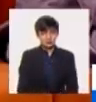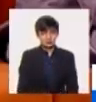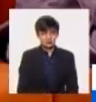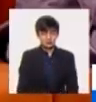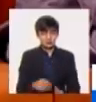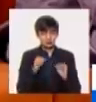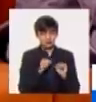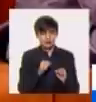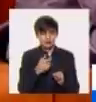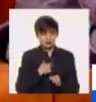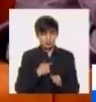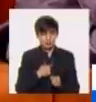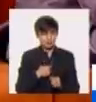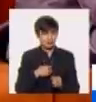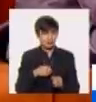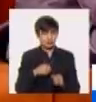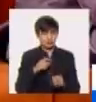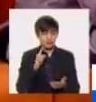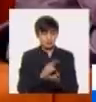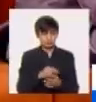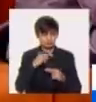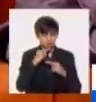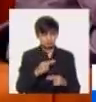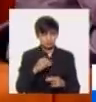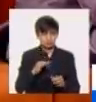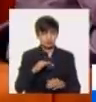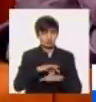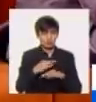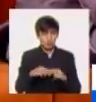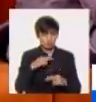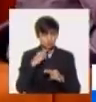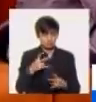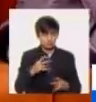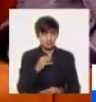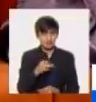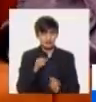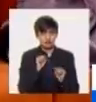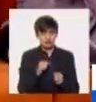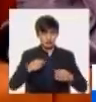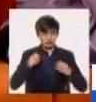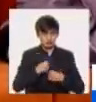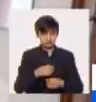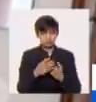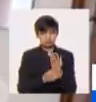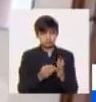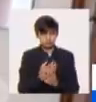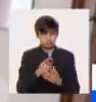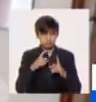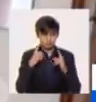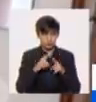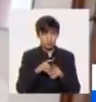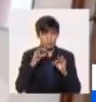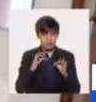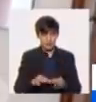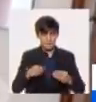қорғаныс шараларын өте мұқият және өте қатаң сақтау. Ол қорғаныс костюмдеріміз бар, оларда өте дұрыс